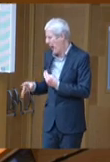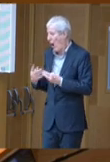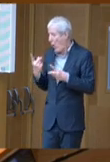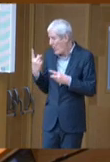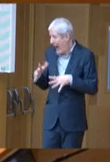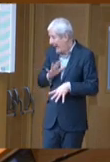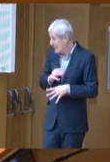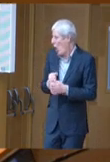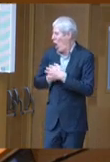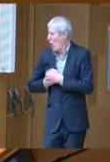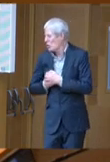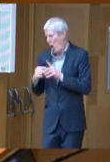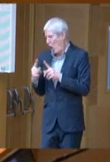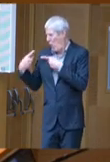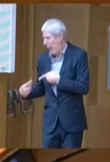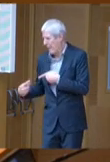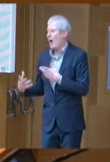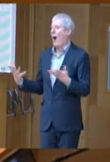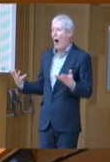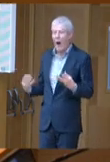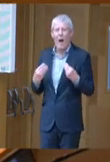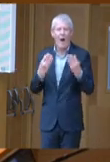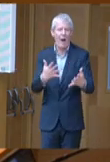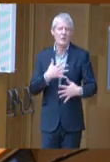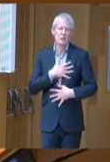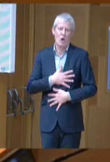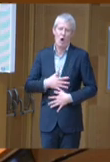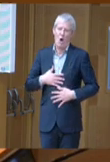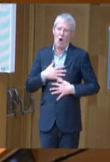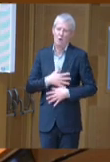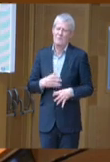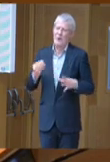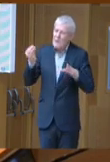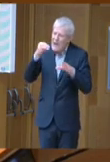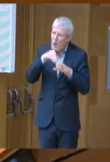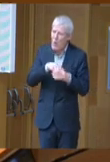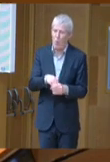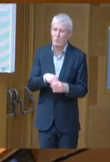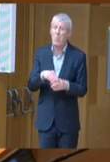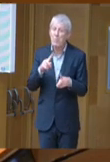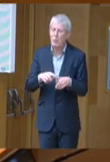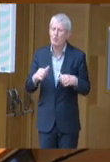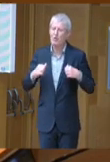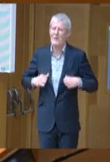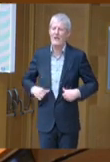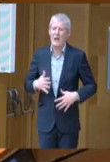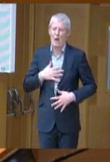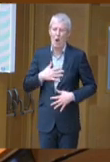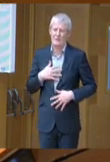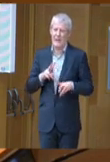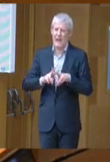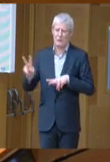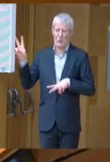e non un nemico da combattere, renderemo molto più inclusiva e molto più civile la nostra